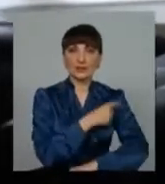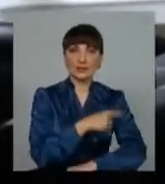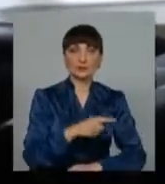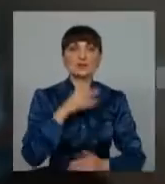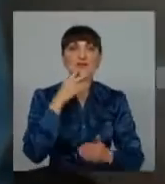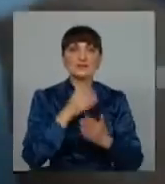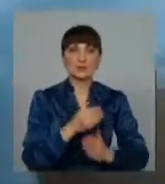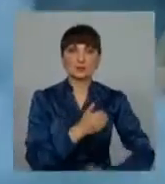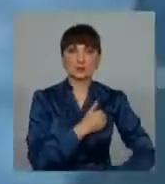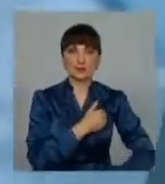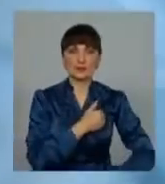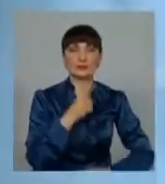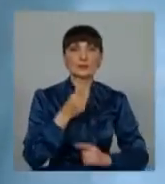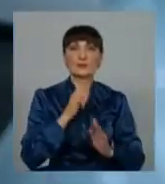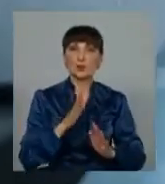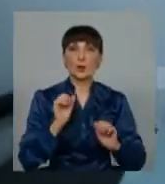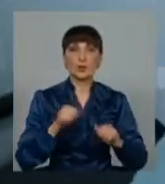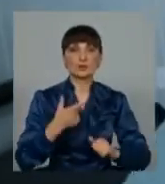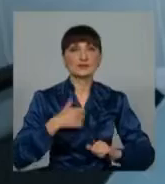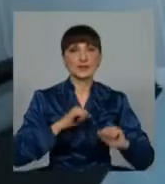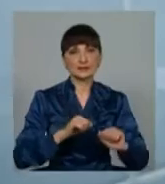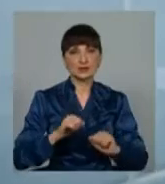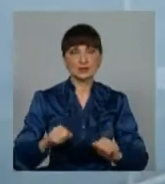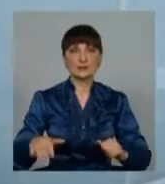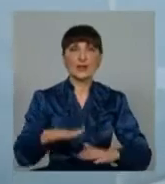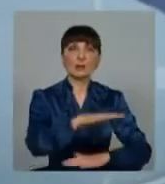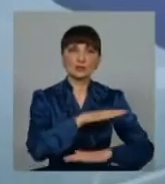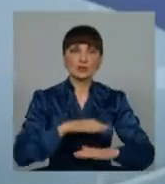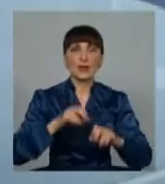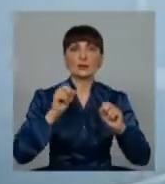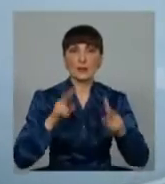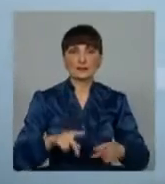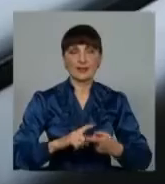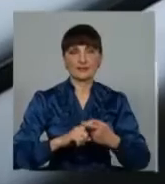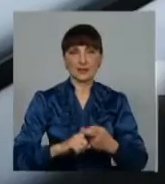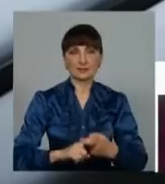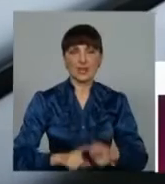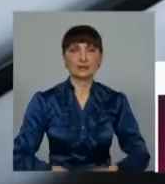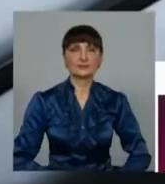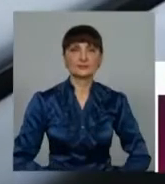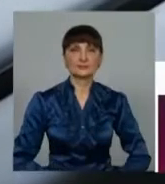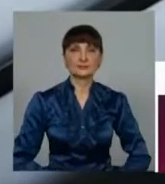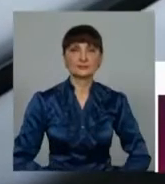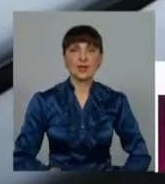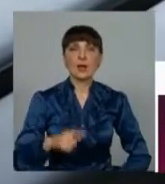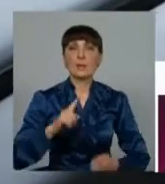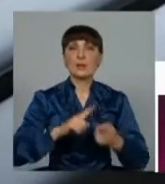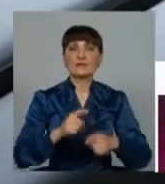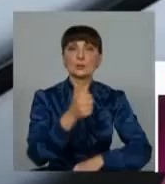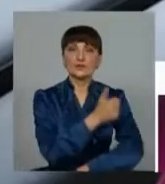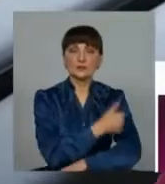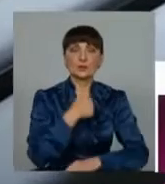по собственной воле. Говорит, что только так сможет защитить себя и окружающих от опасной инфекции. Первую прививку я сделала